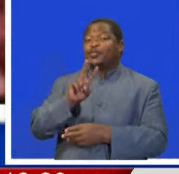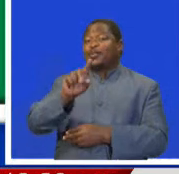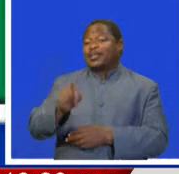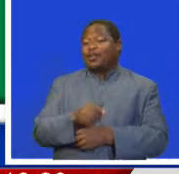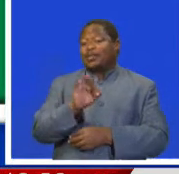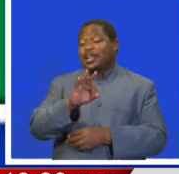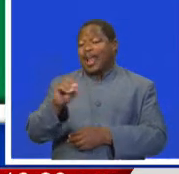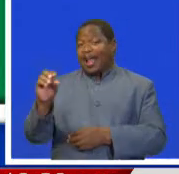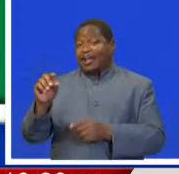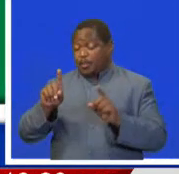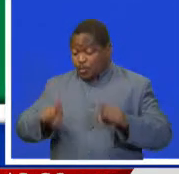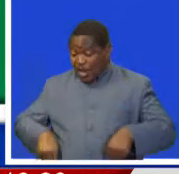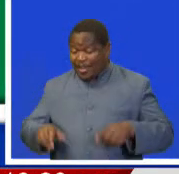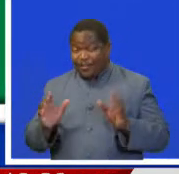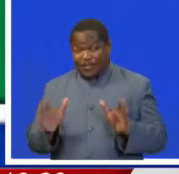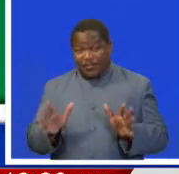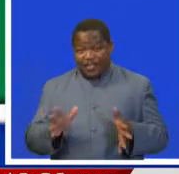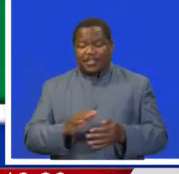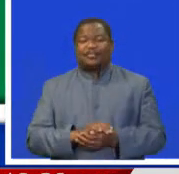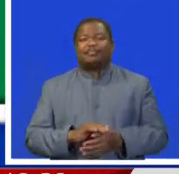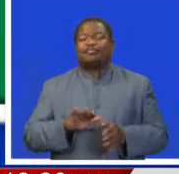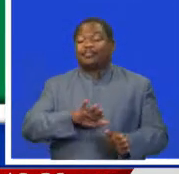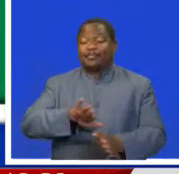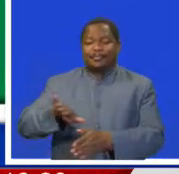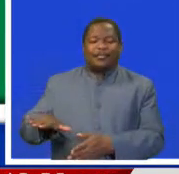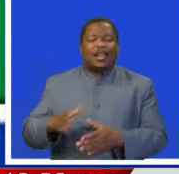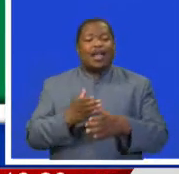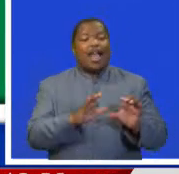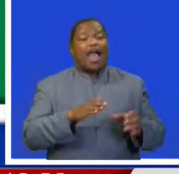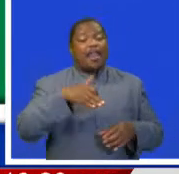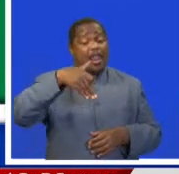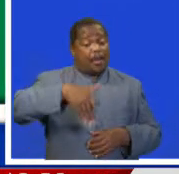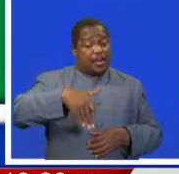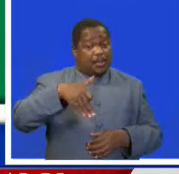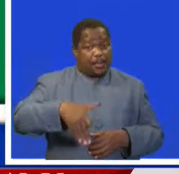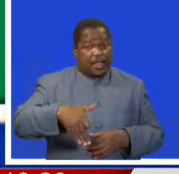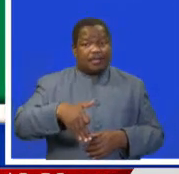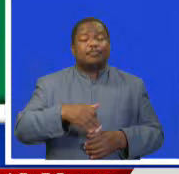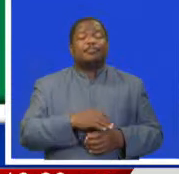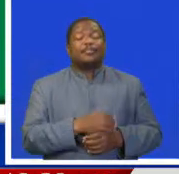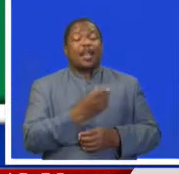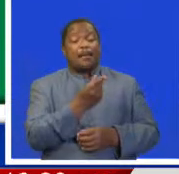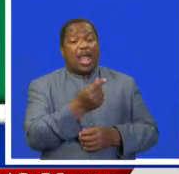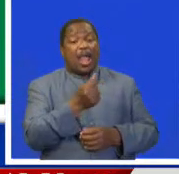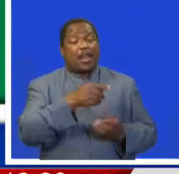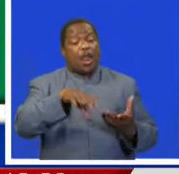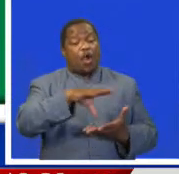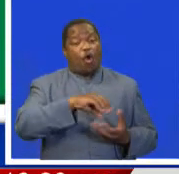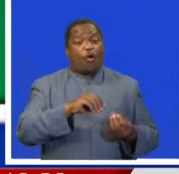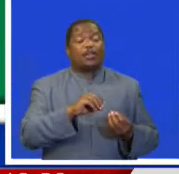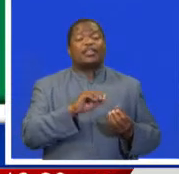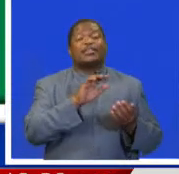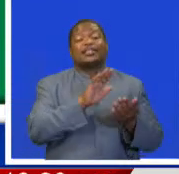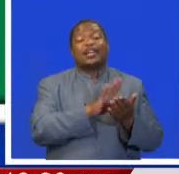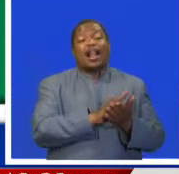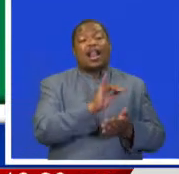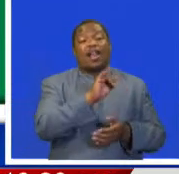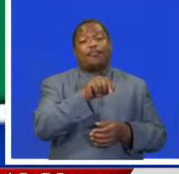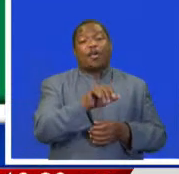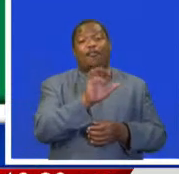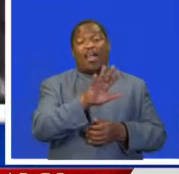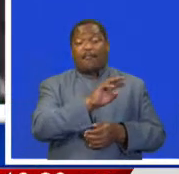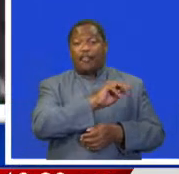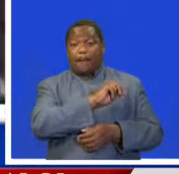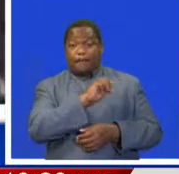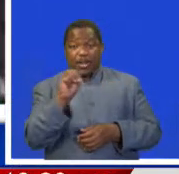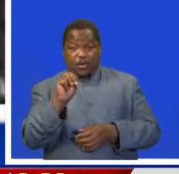2,300 Lechamka even lase Namibia athi live le Namibia selijikise imali esincephetelo letigizile lishumi nakunye nencenye yamadola